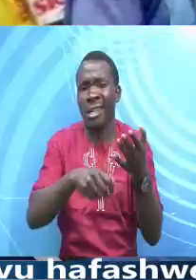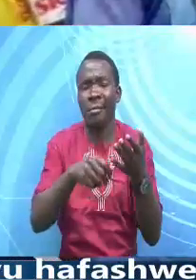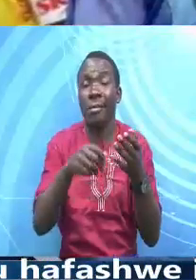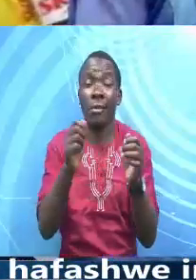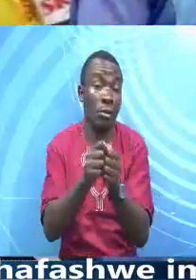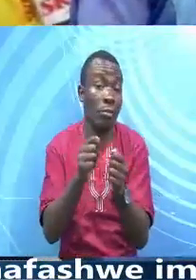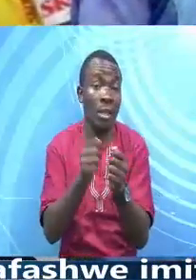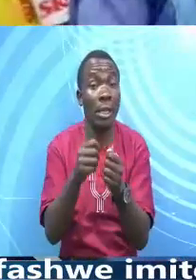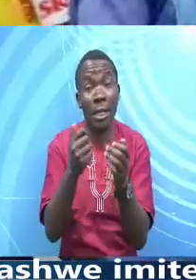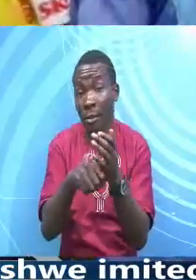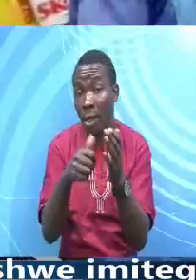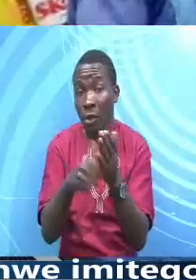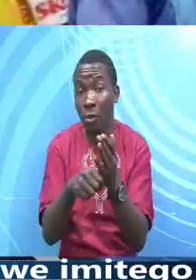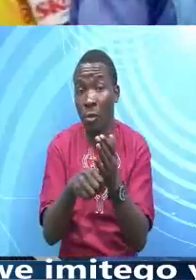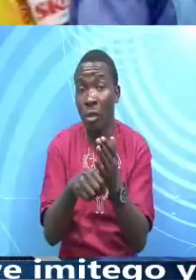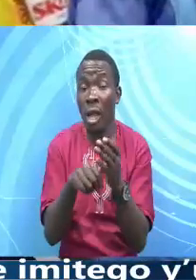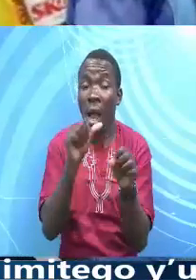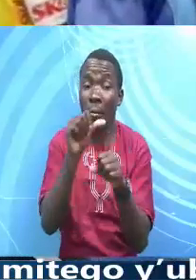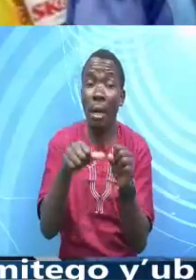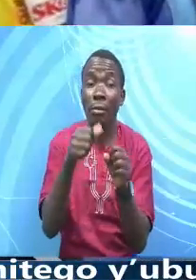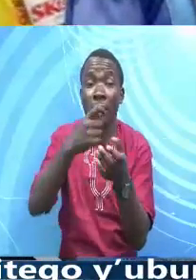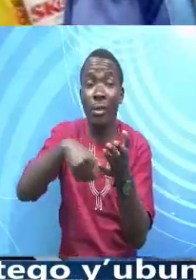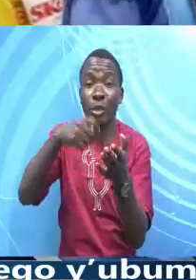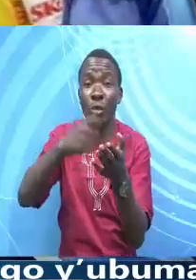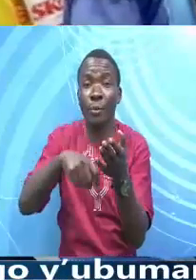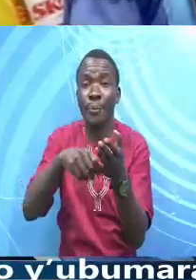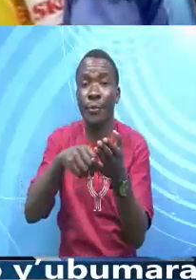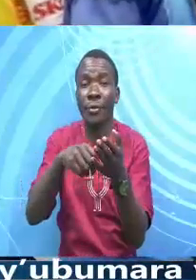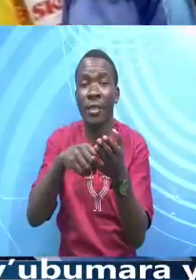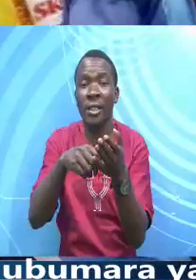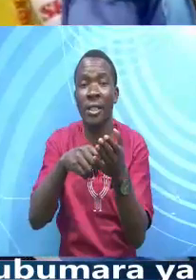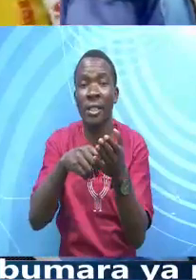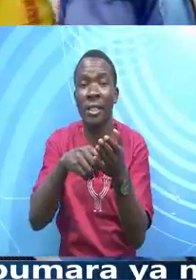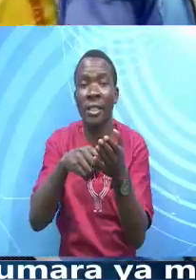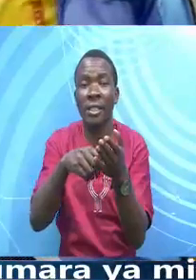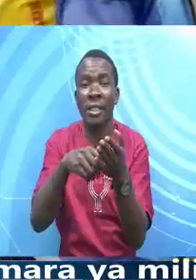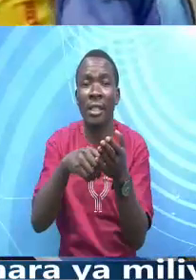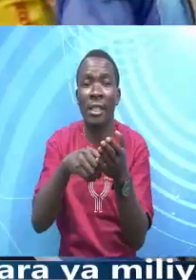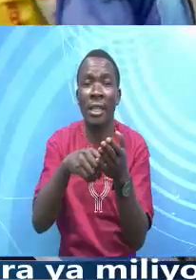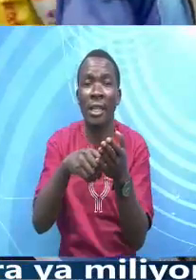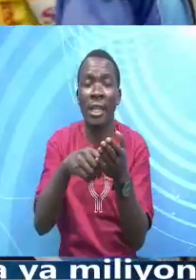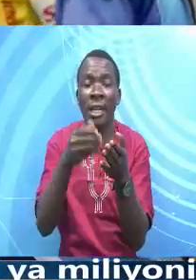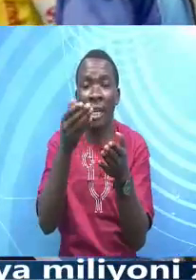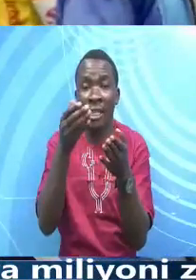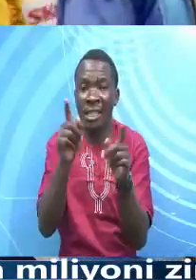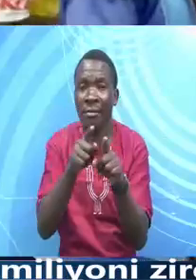Ni ikibazo ugomba kutuvuga nawe wenda ku misoro kuba ari gahunda ubwo hano nari ngaguma mu rugo.